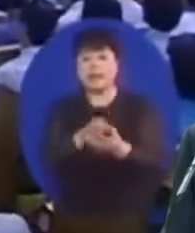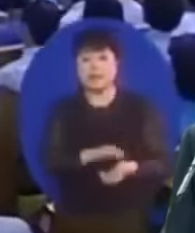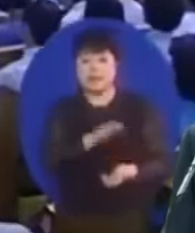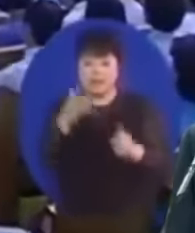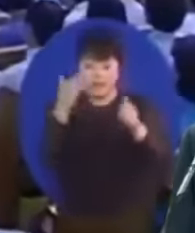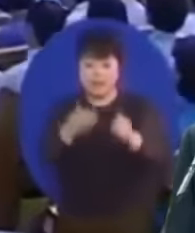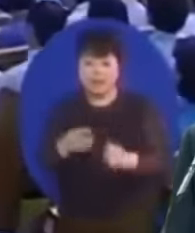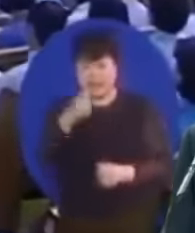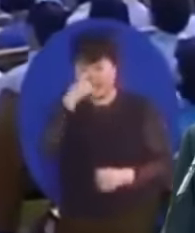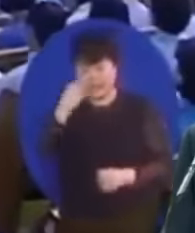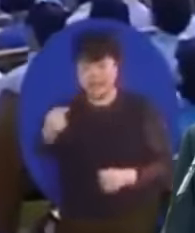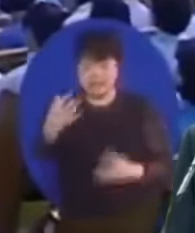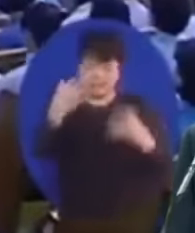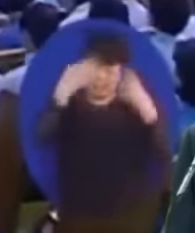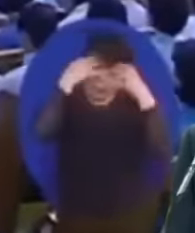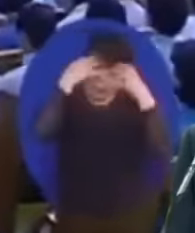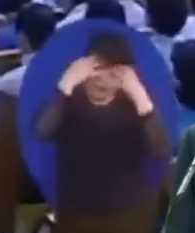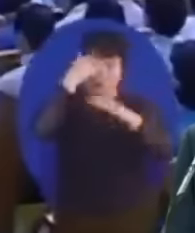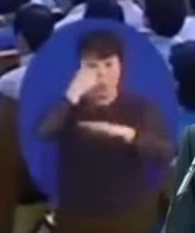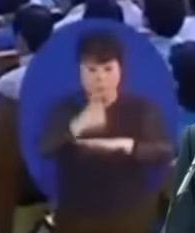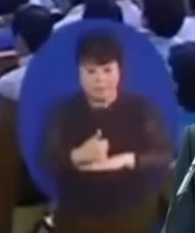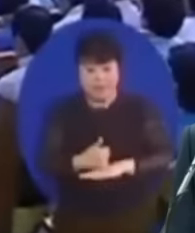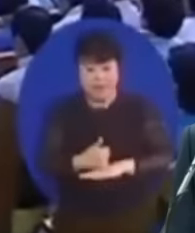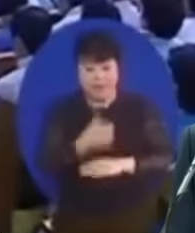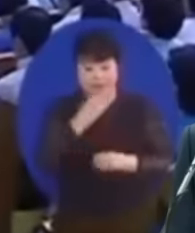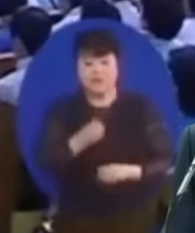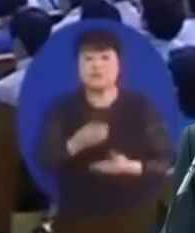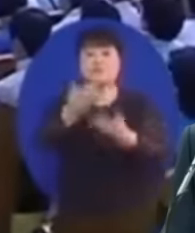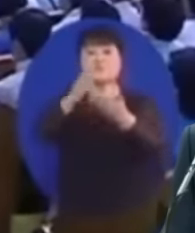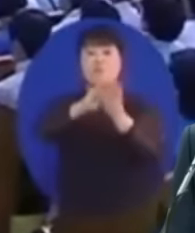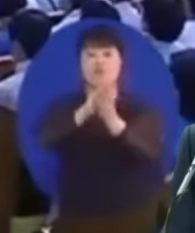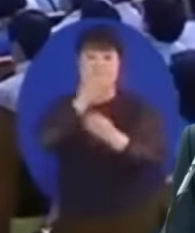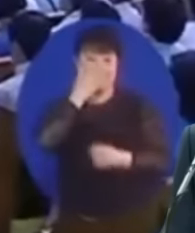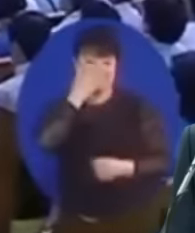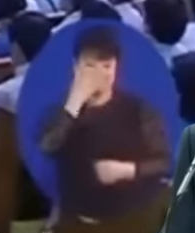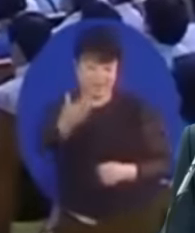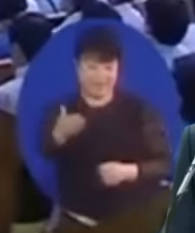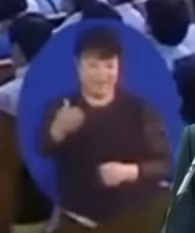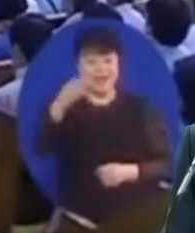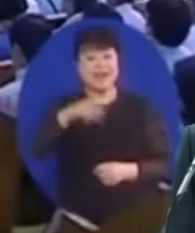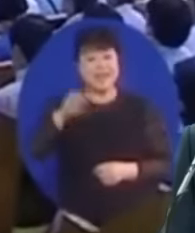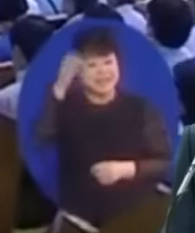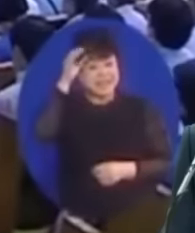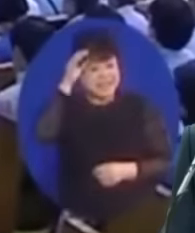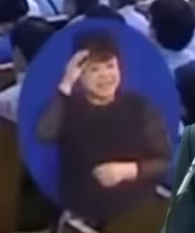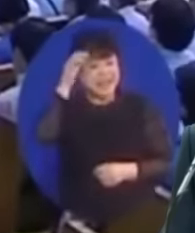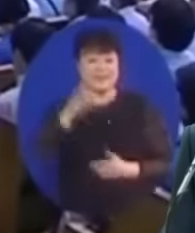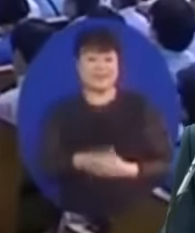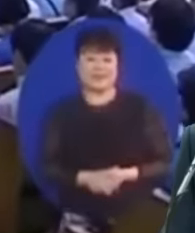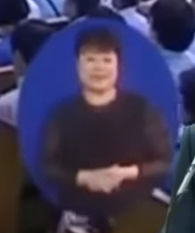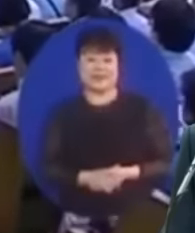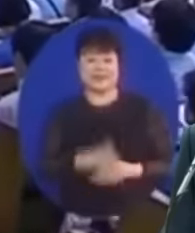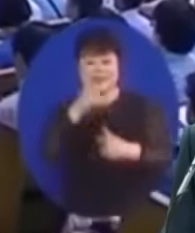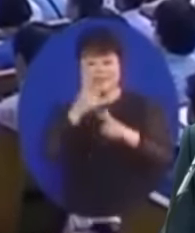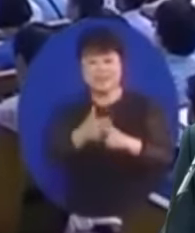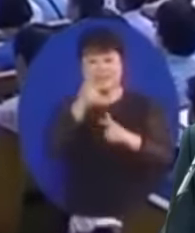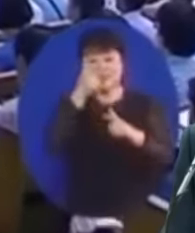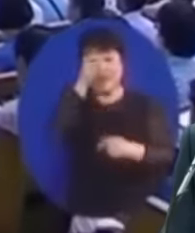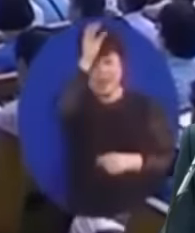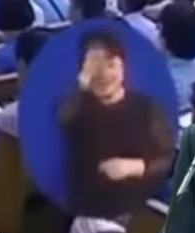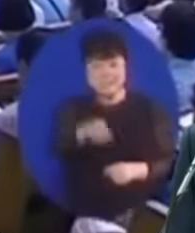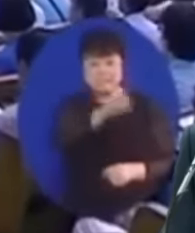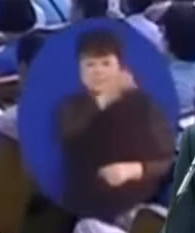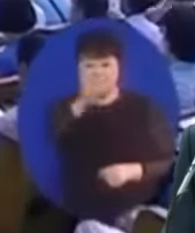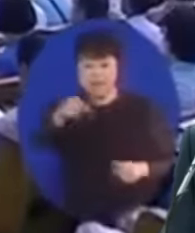우리에게 가시 같지만은 나중에는 큰 축복으로 변한다는 것을 기대해야 되는 것입니다. 예수님은